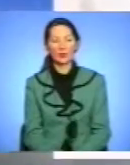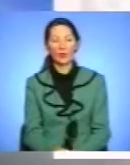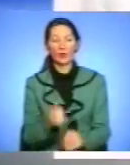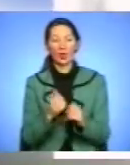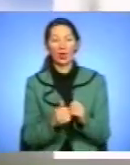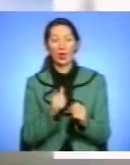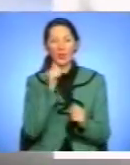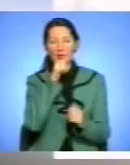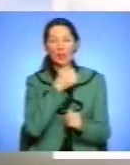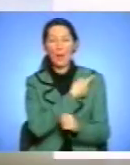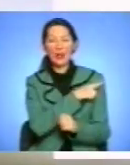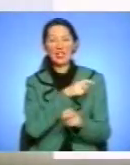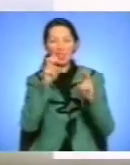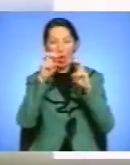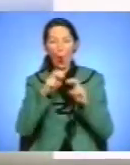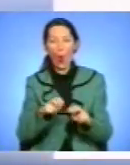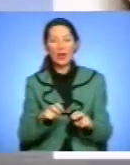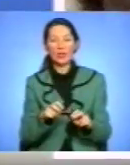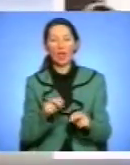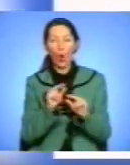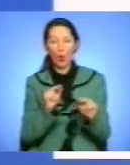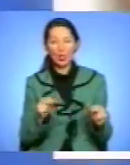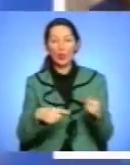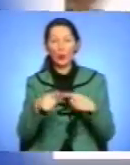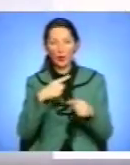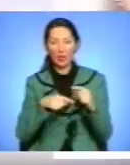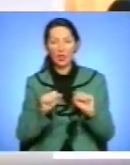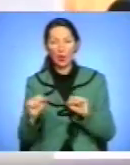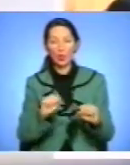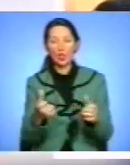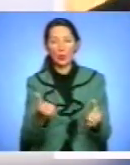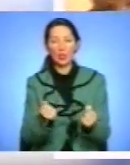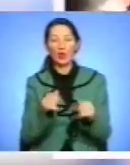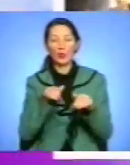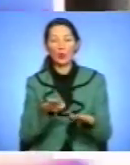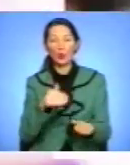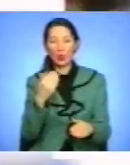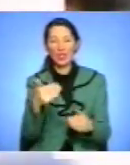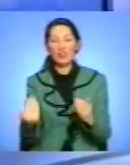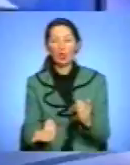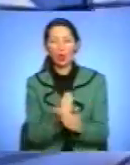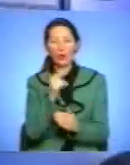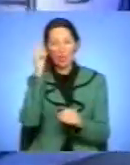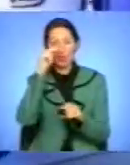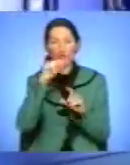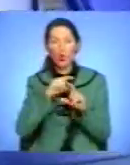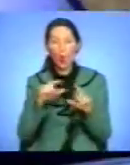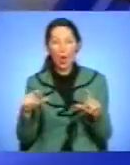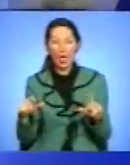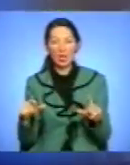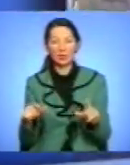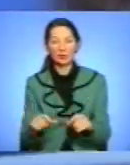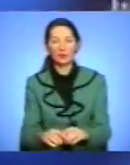Щорічні медичні огляди учнів повертаються. Уряд прийняв постанову про їх відновлення у школах.